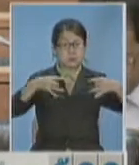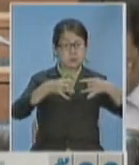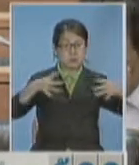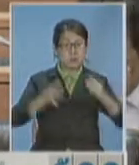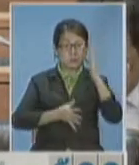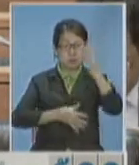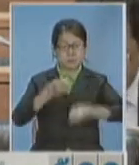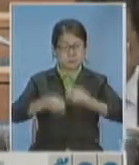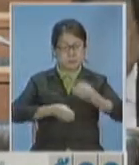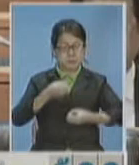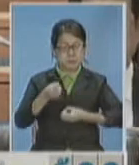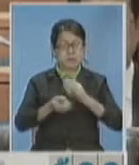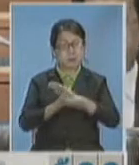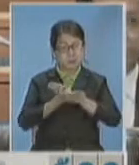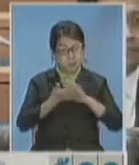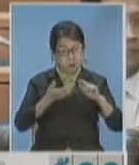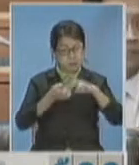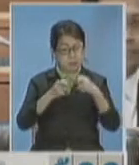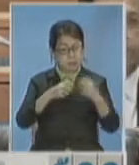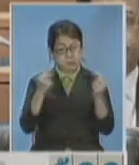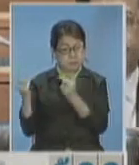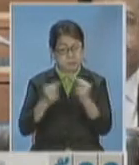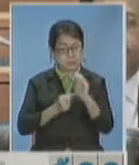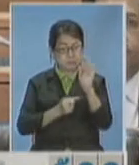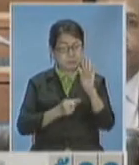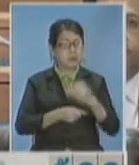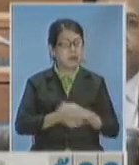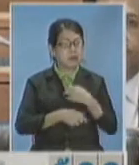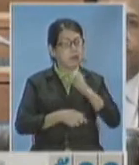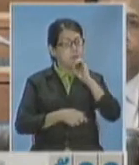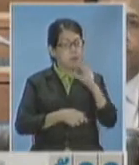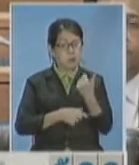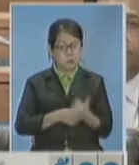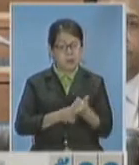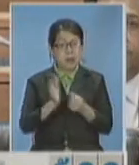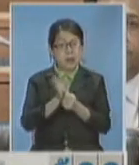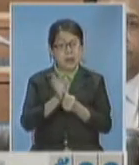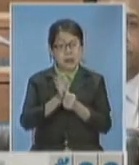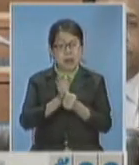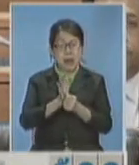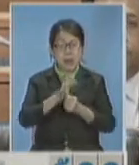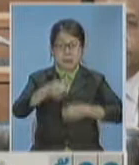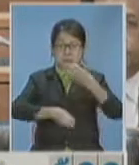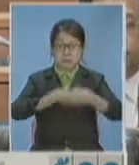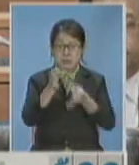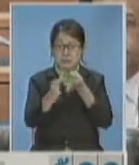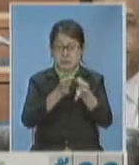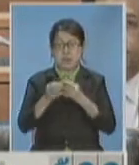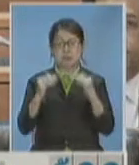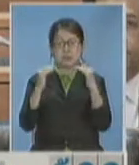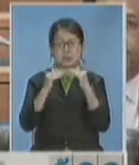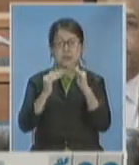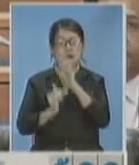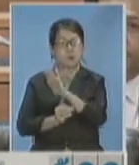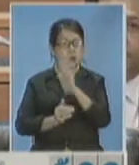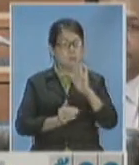ครับ อยากกลับเรียนกับท่านประธานครับว่าความจริงการแปรยติเนี่ยก็เป็นสิทธิ์ของสมาชิกทุกคน